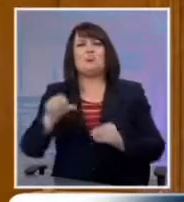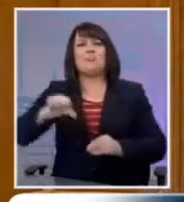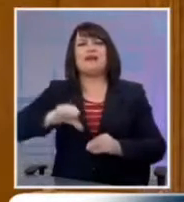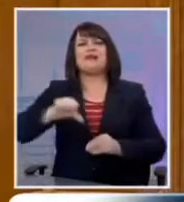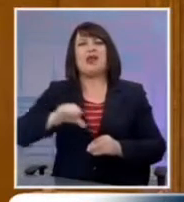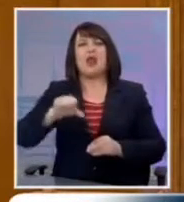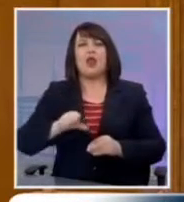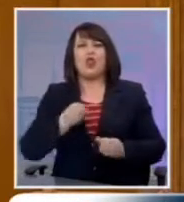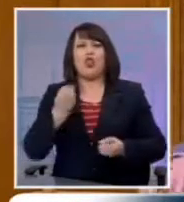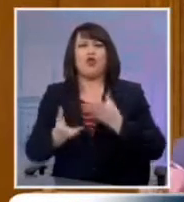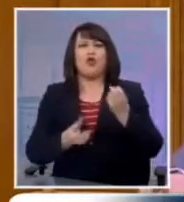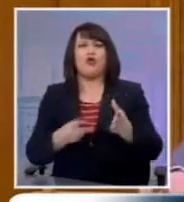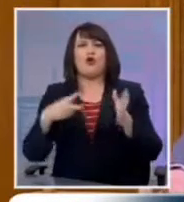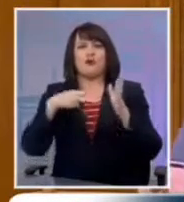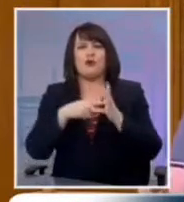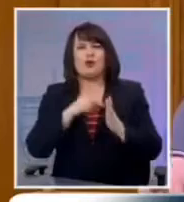διάστημα